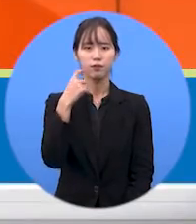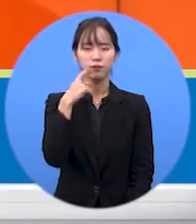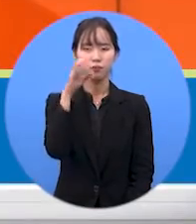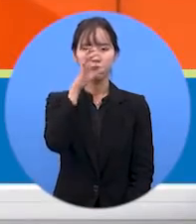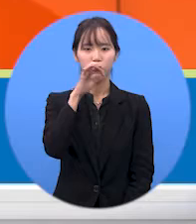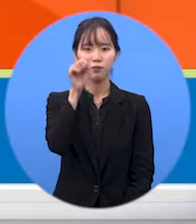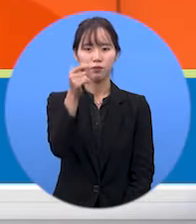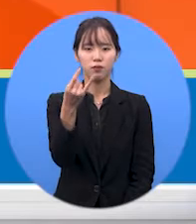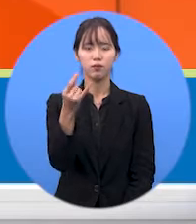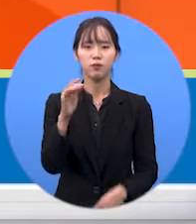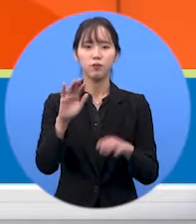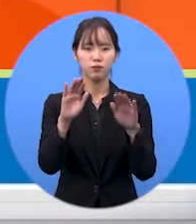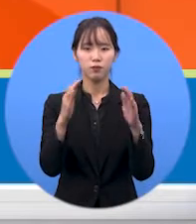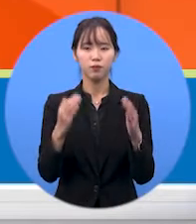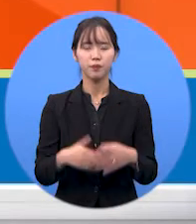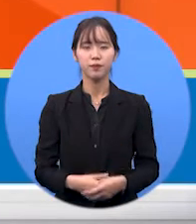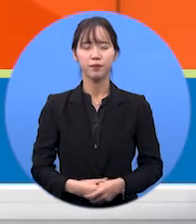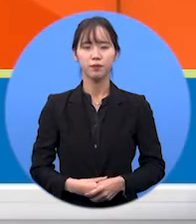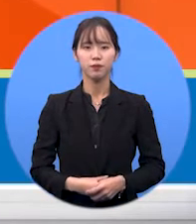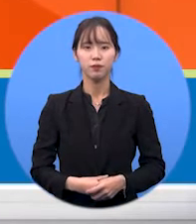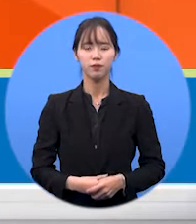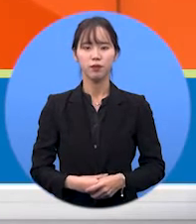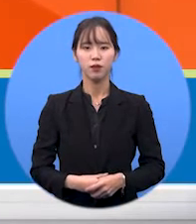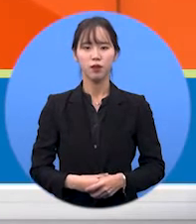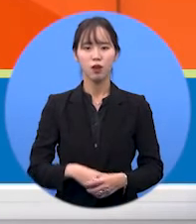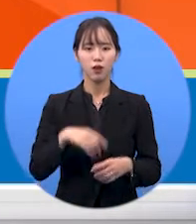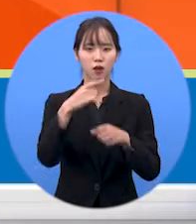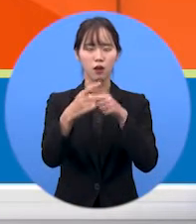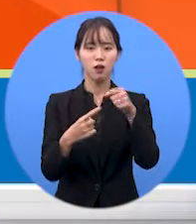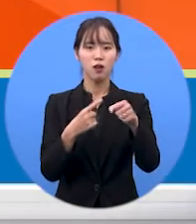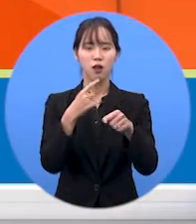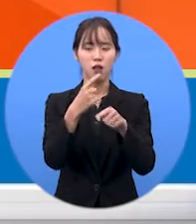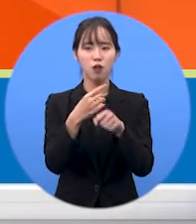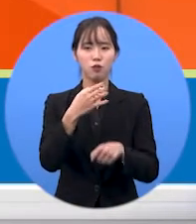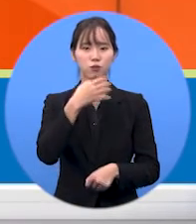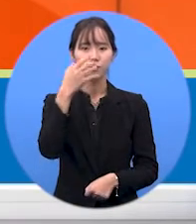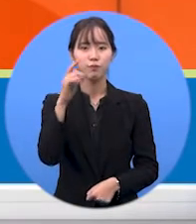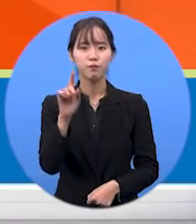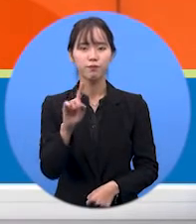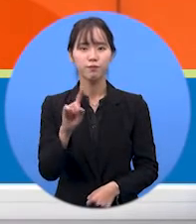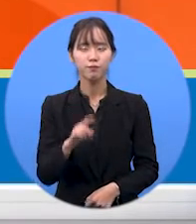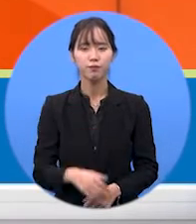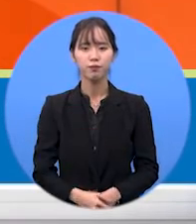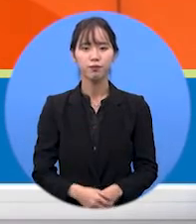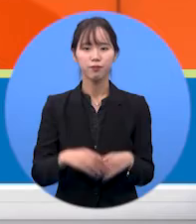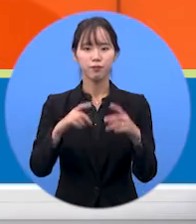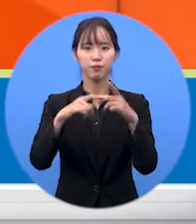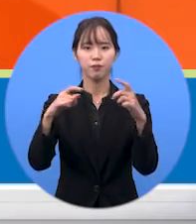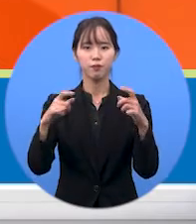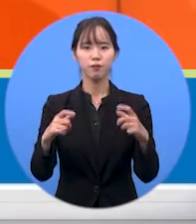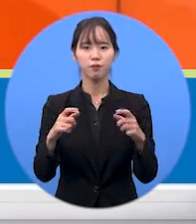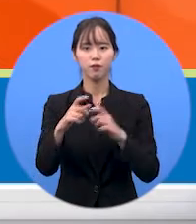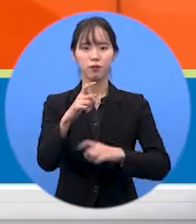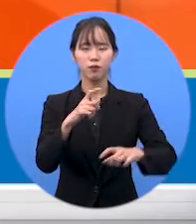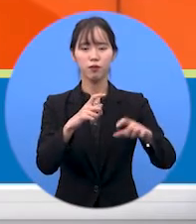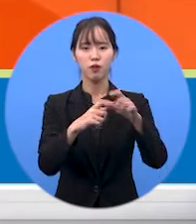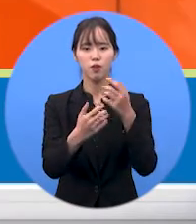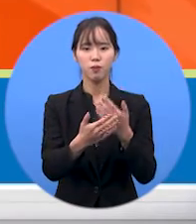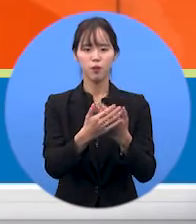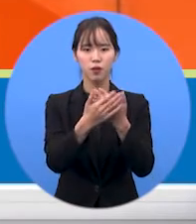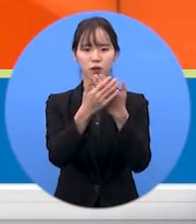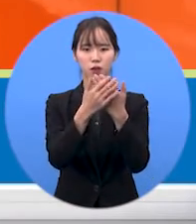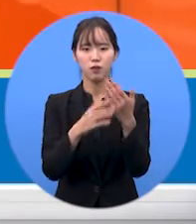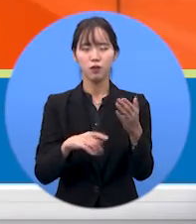2019년 황금 돼지의 해가 밝았습니다. 올 한해 어떤 소원을 빌고 어떤 꿈을 꾸고 계시나요? 동대문구는